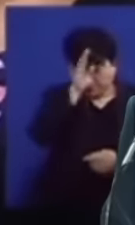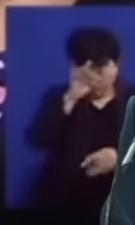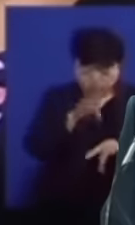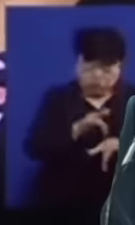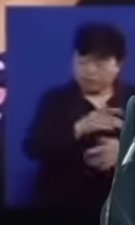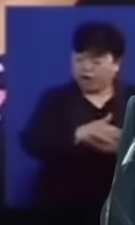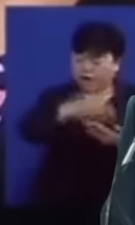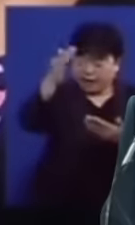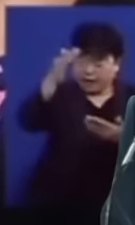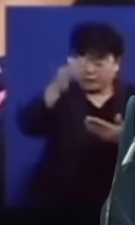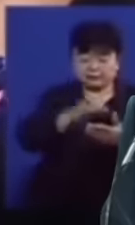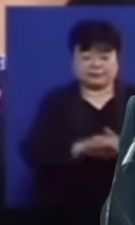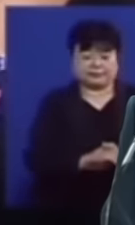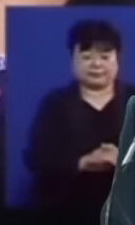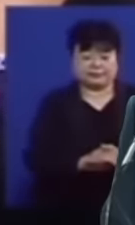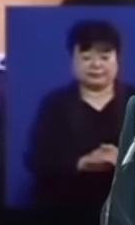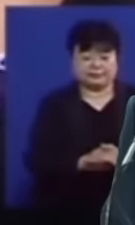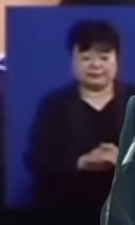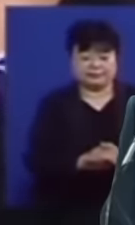물러가라.